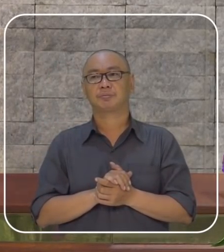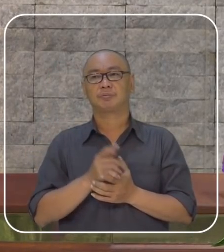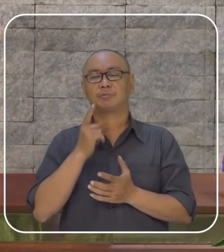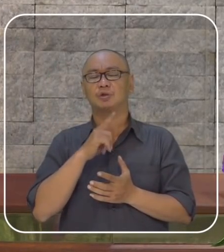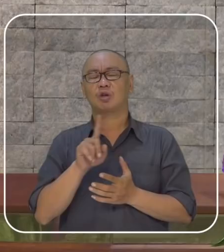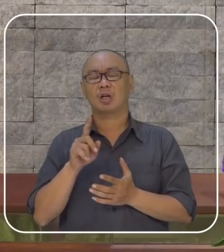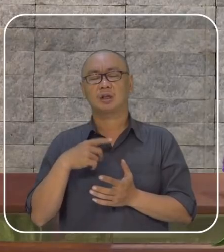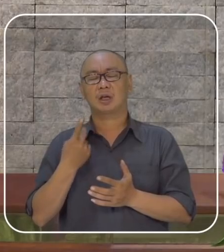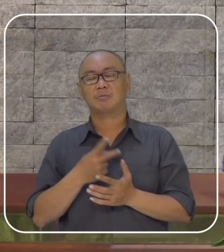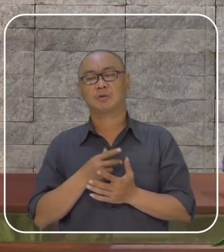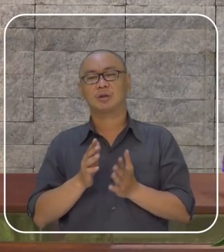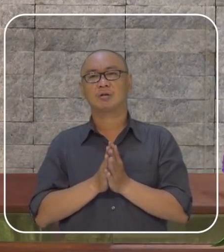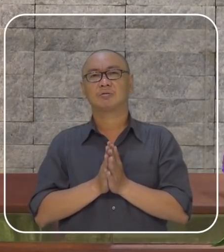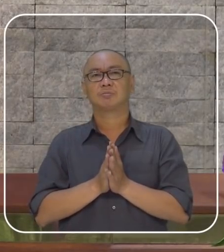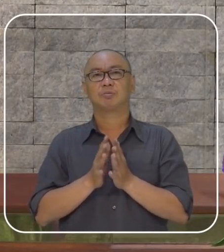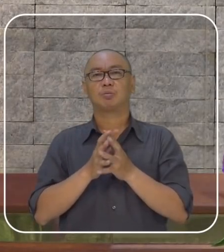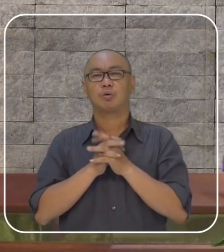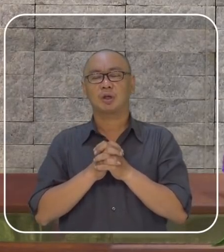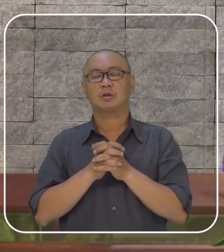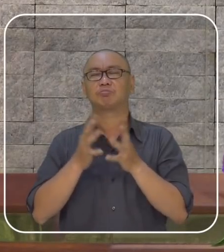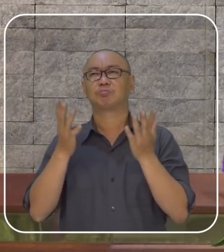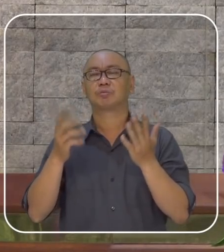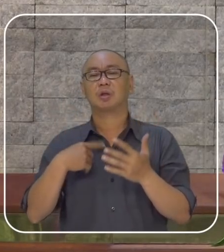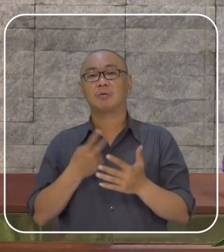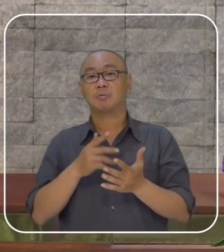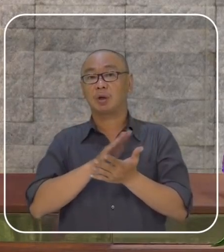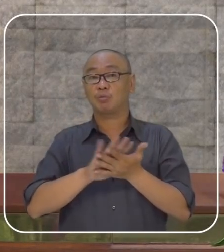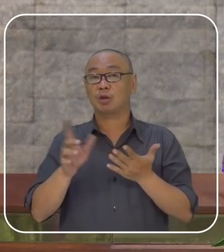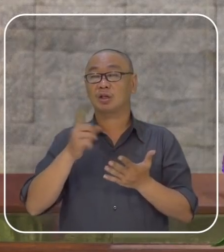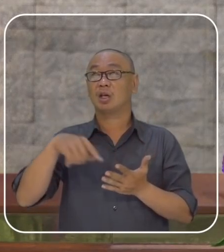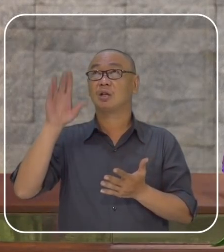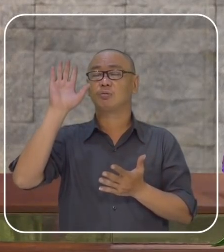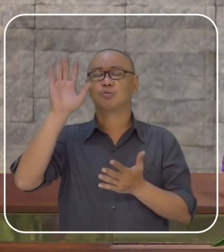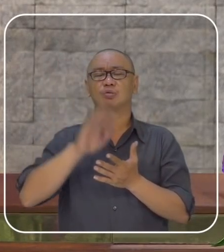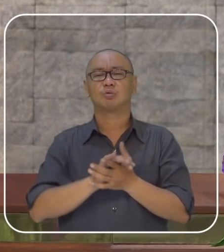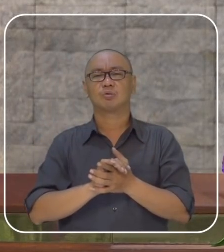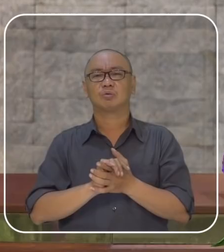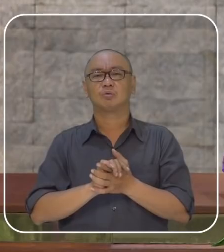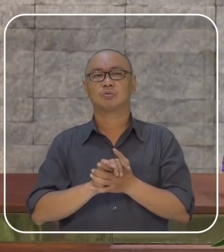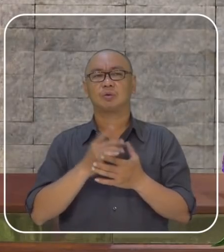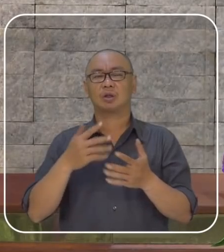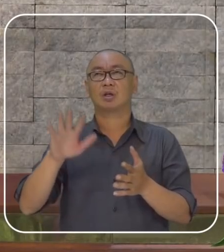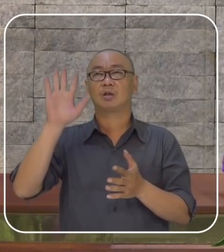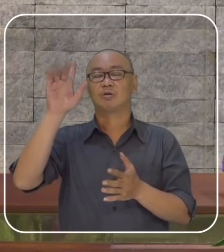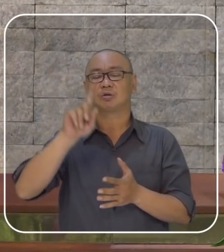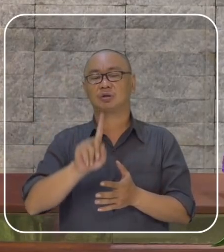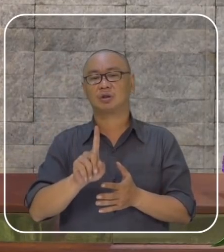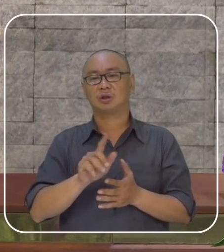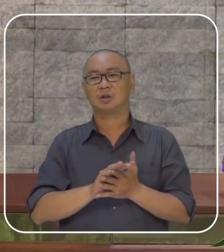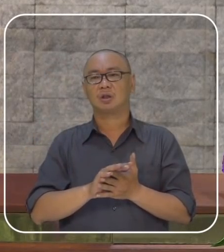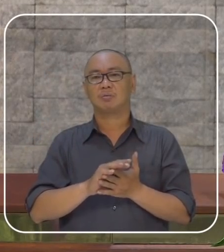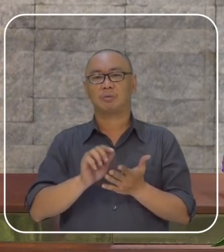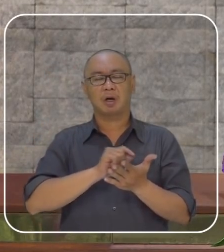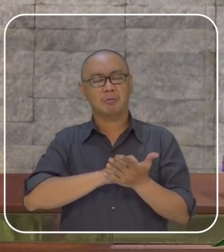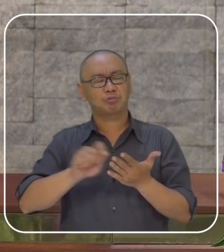kebersalahan kami dan permohonan pengampunan yang daripadamu, kiranya Engkau sendiri yang menghapuskan